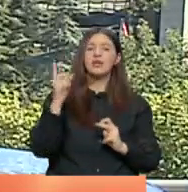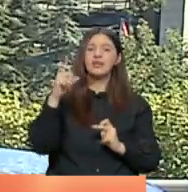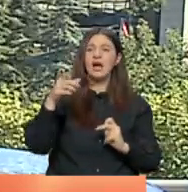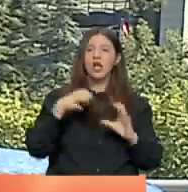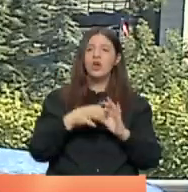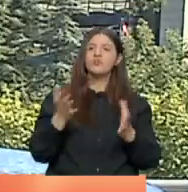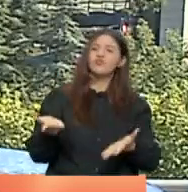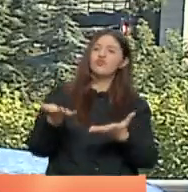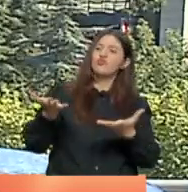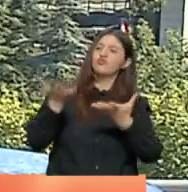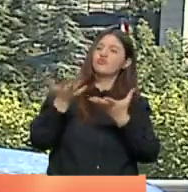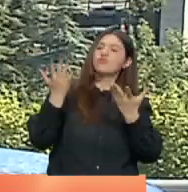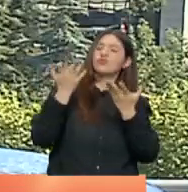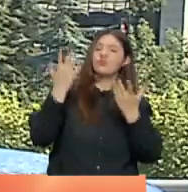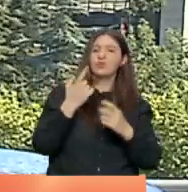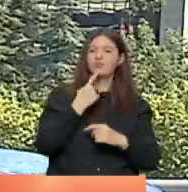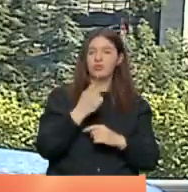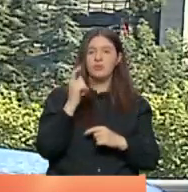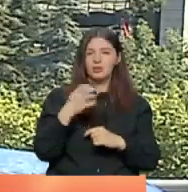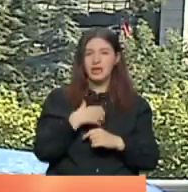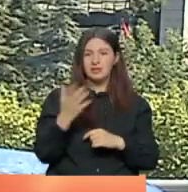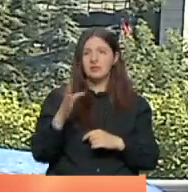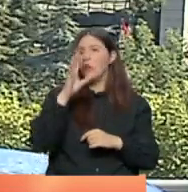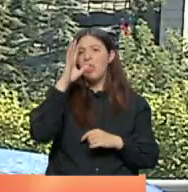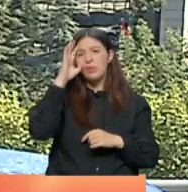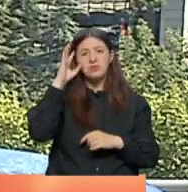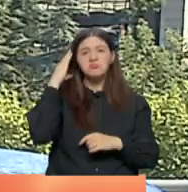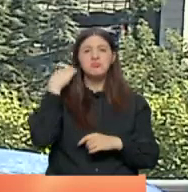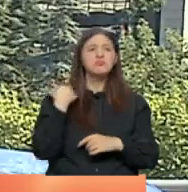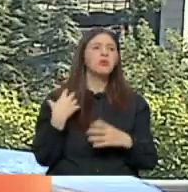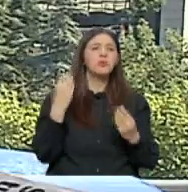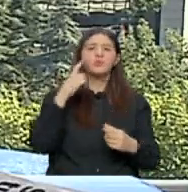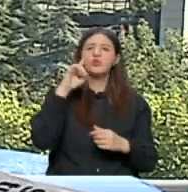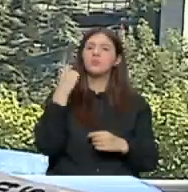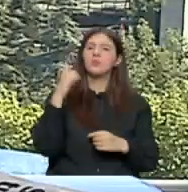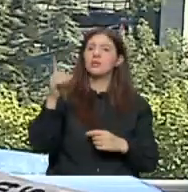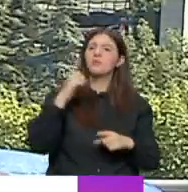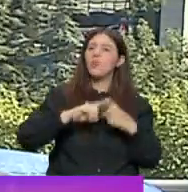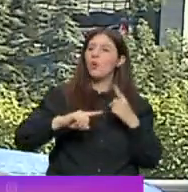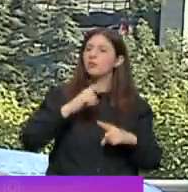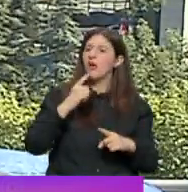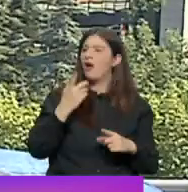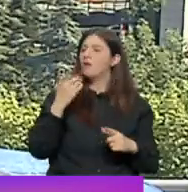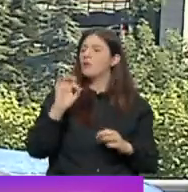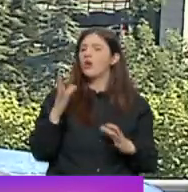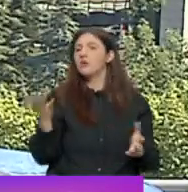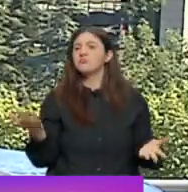ilgili övücü cümleler kuruyor kendisi. Olabilir yani hükümete, hükümetin politikalarına